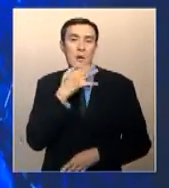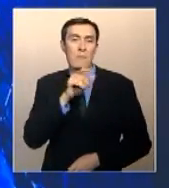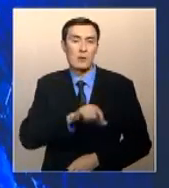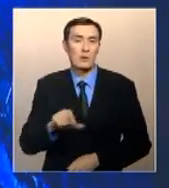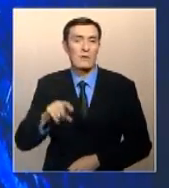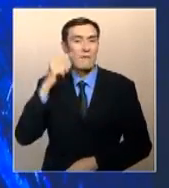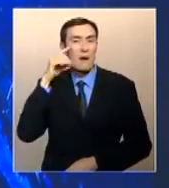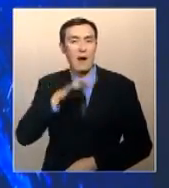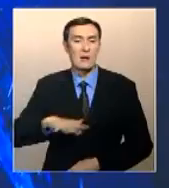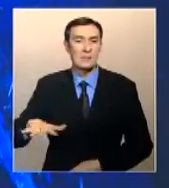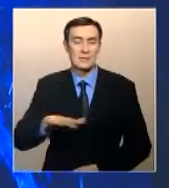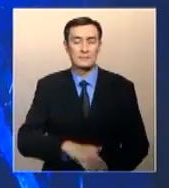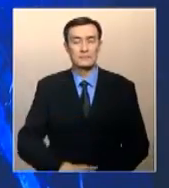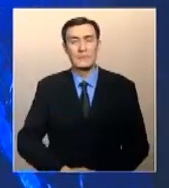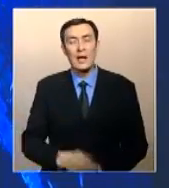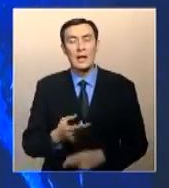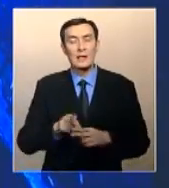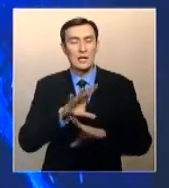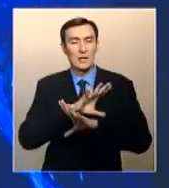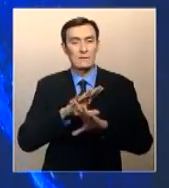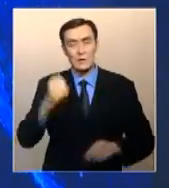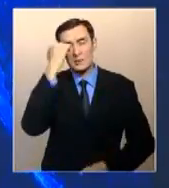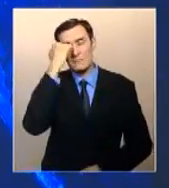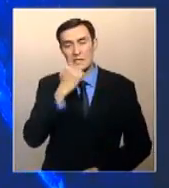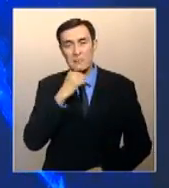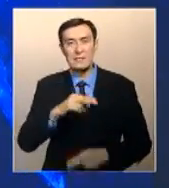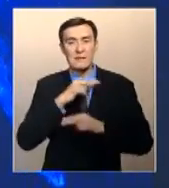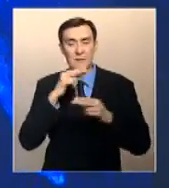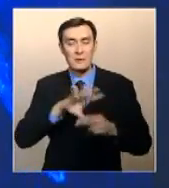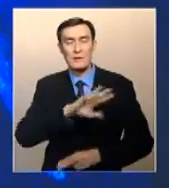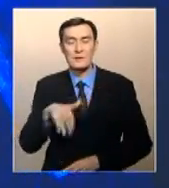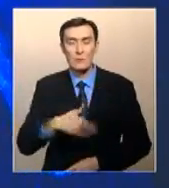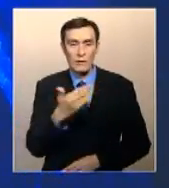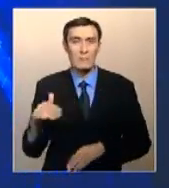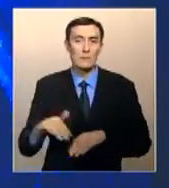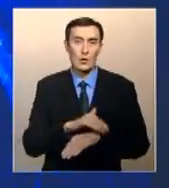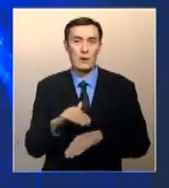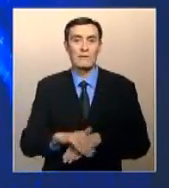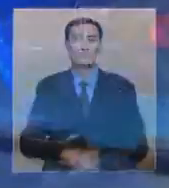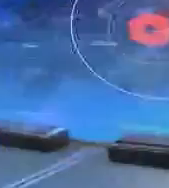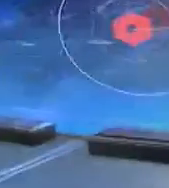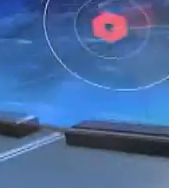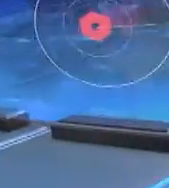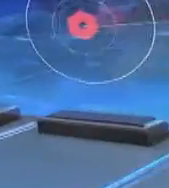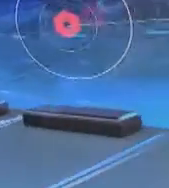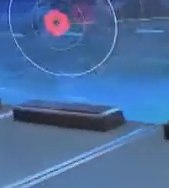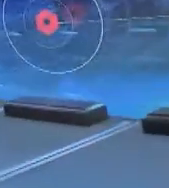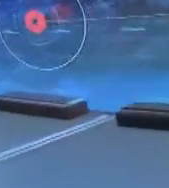поклонников в Азии. На этом все. До встречи в прямом эфире в следующем часе.